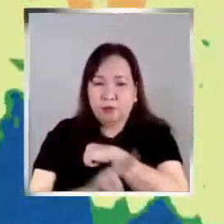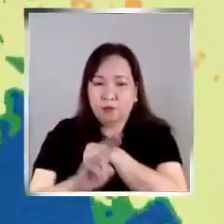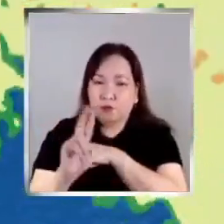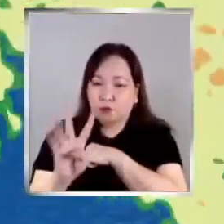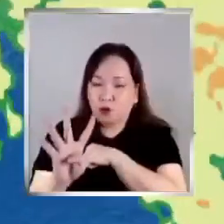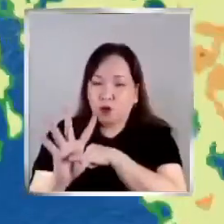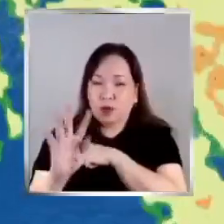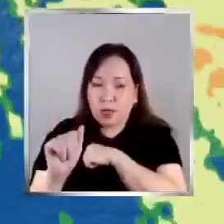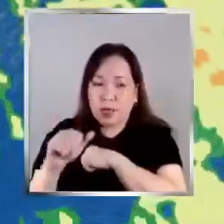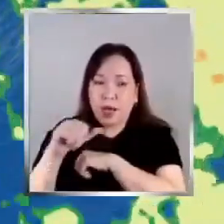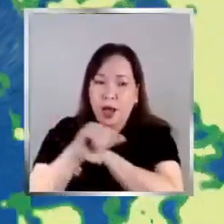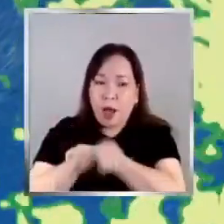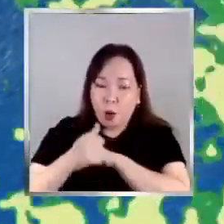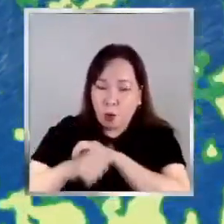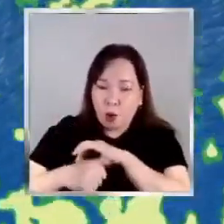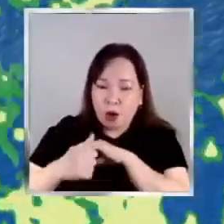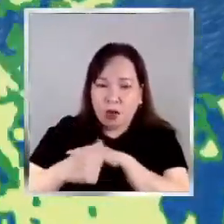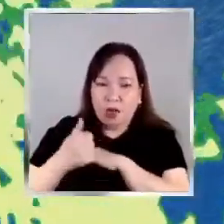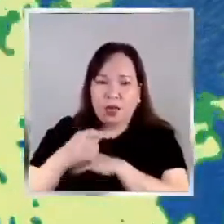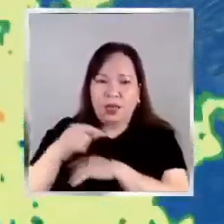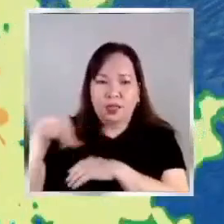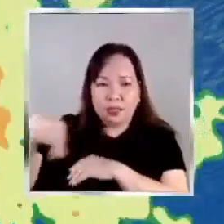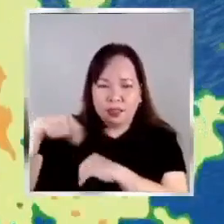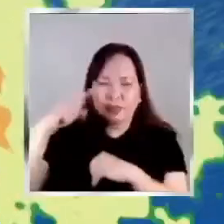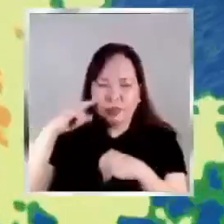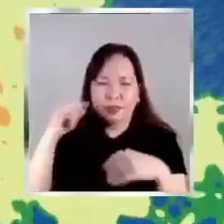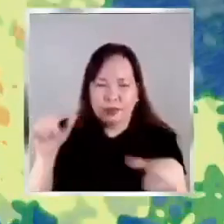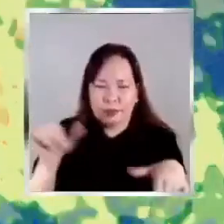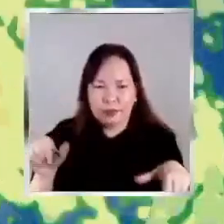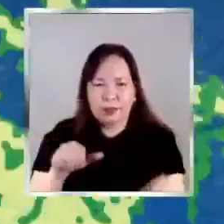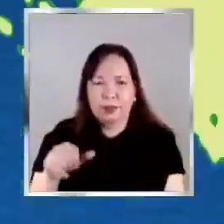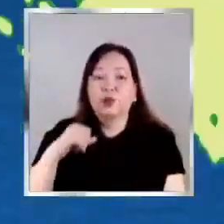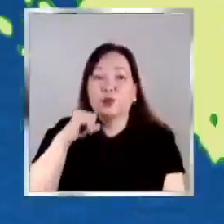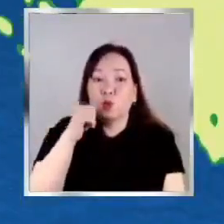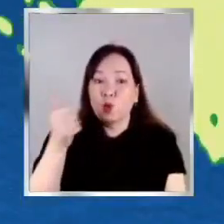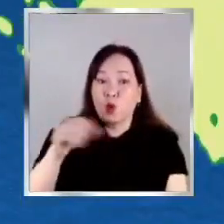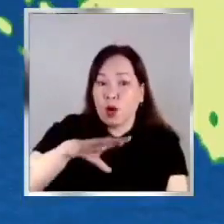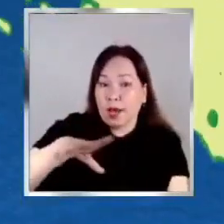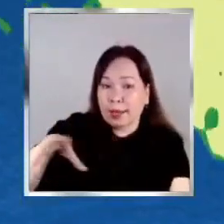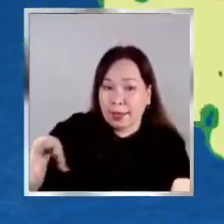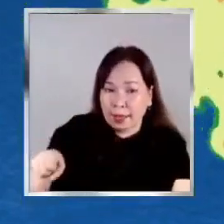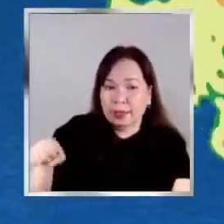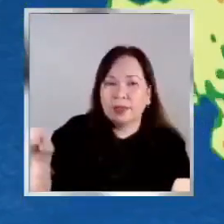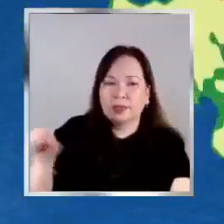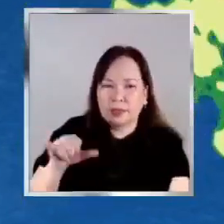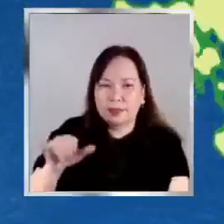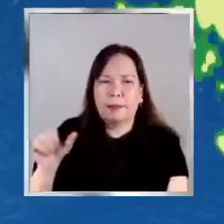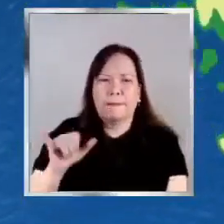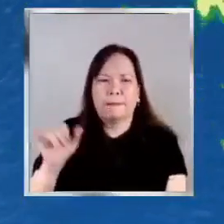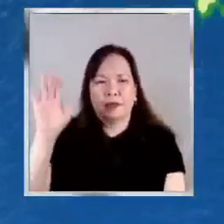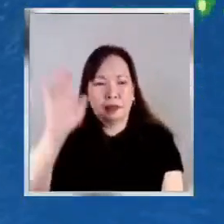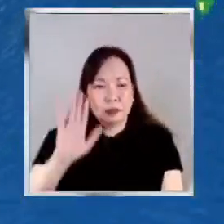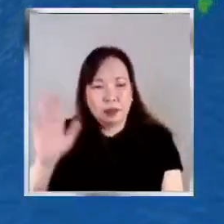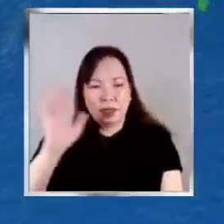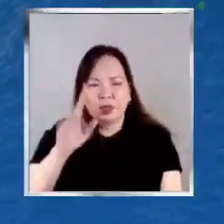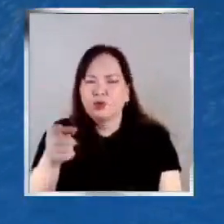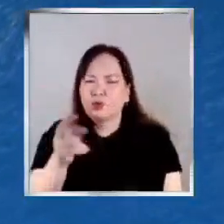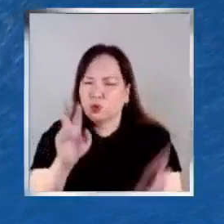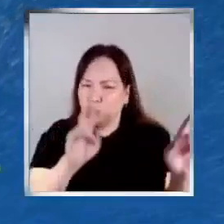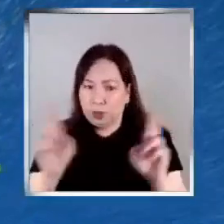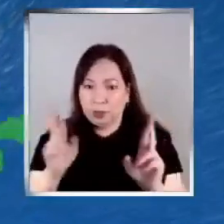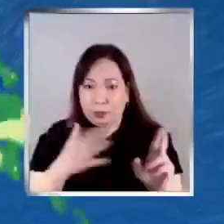Quezon. At ilang bahagi ng Cagayan Valley, bukas po yan. Ganyan din ang inaasahan sa Linggo. Maging I am ready dahil